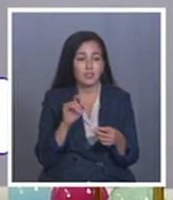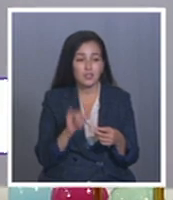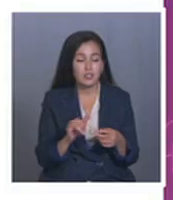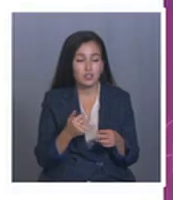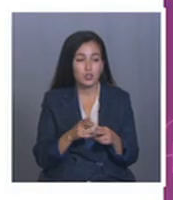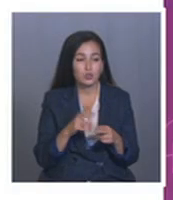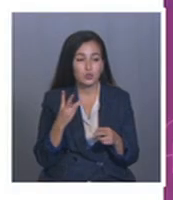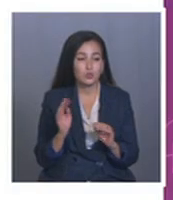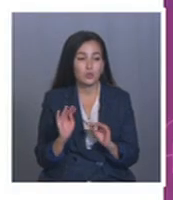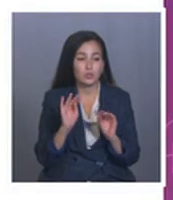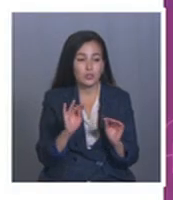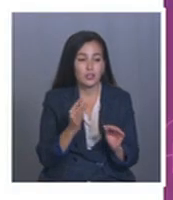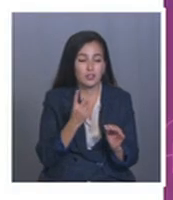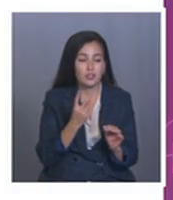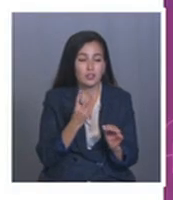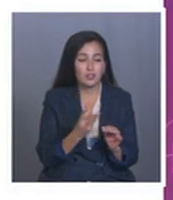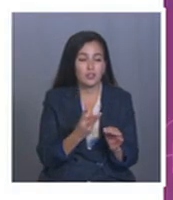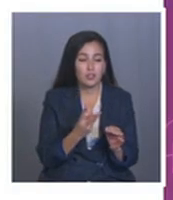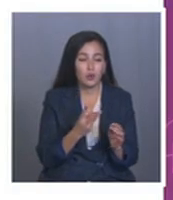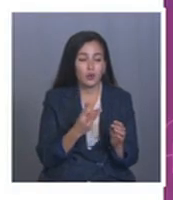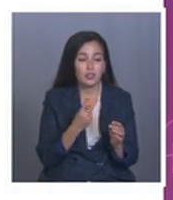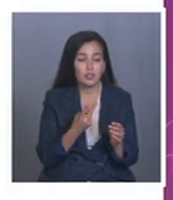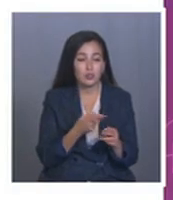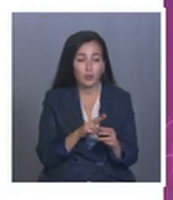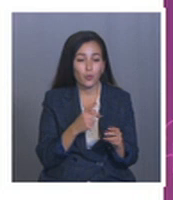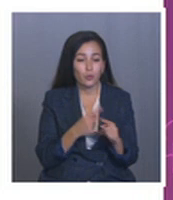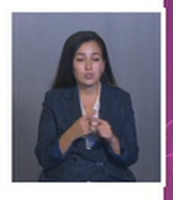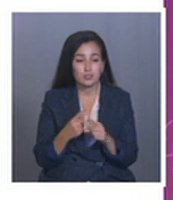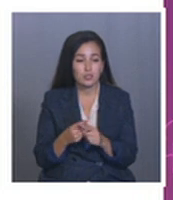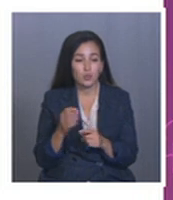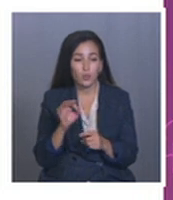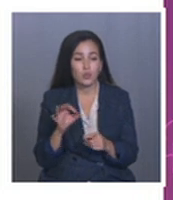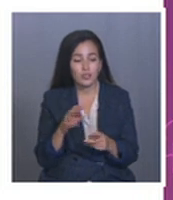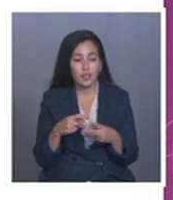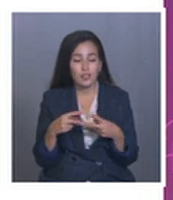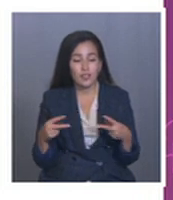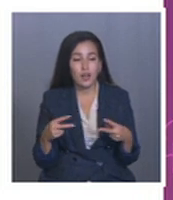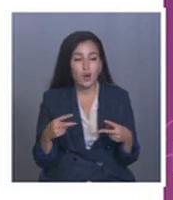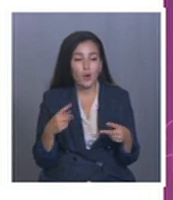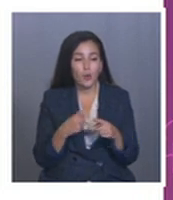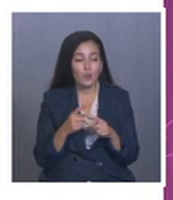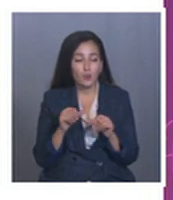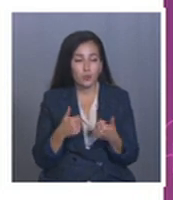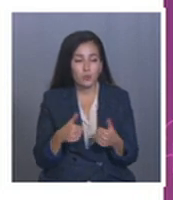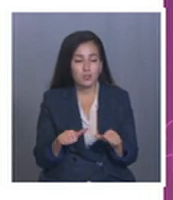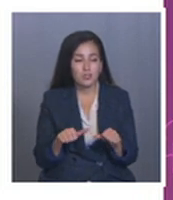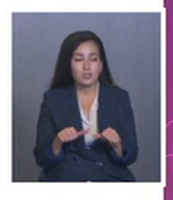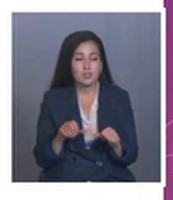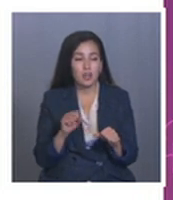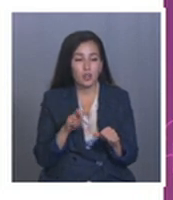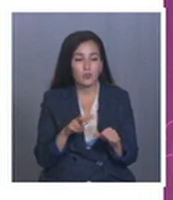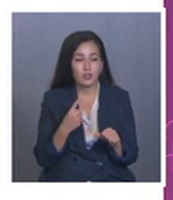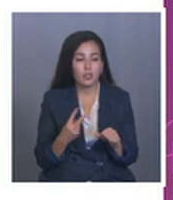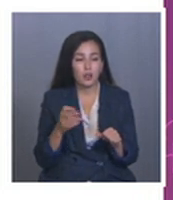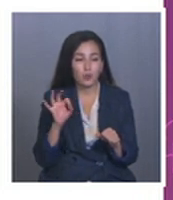3-ті алсақ, екі санның қосындысы 0-ге тең болады. Және қосылысының формуласы алюминий 2, О